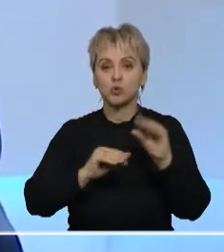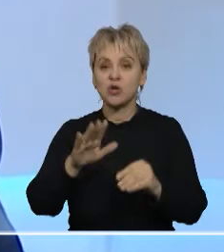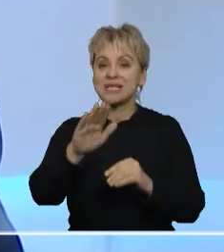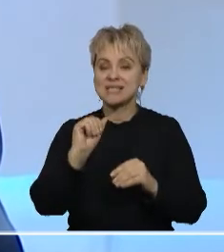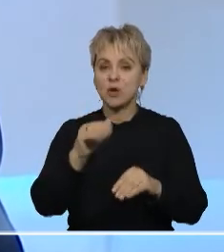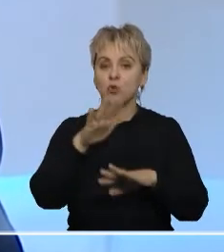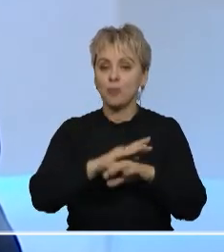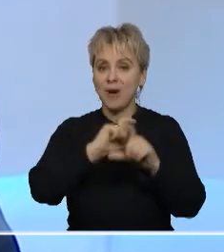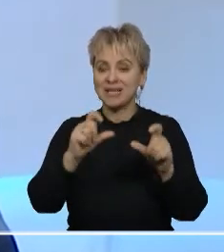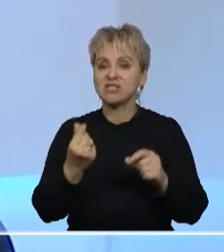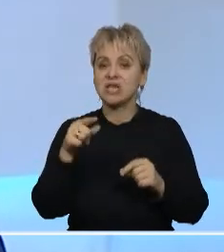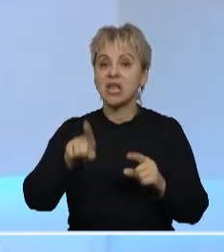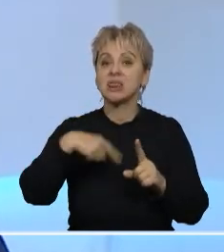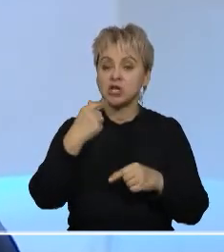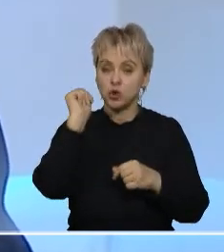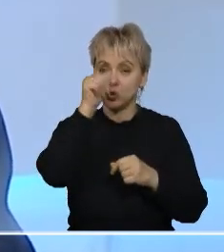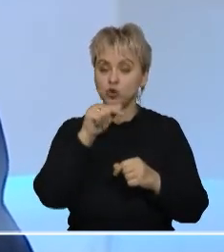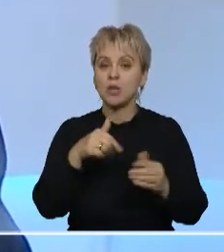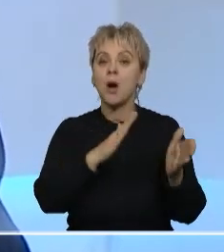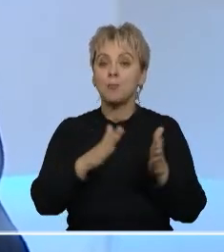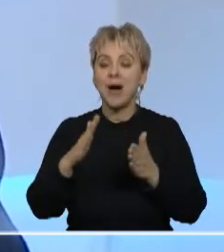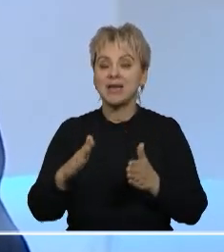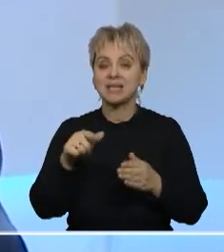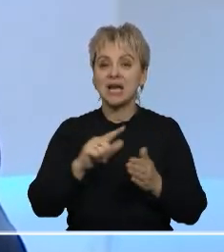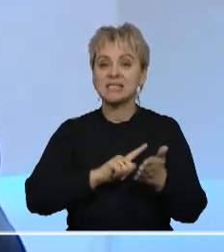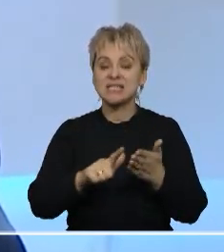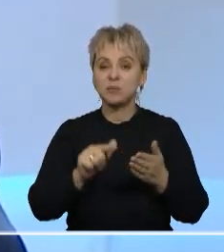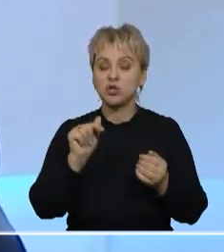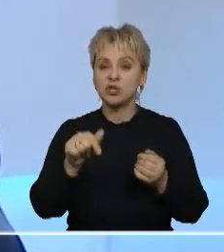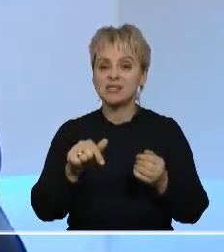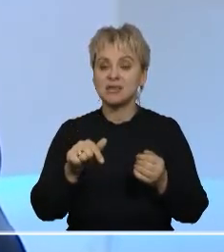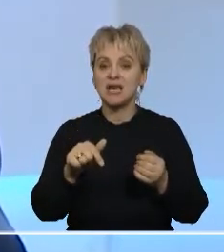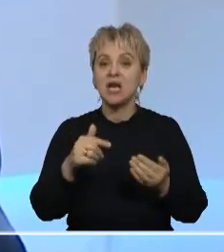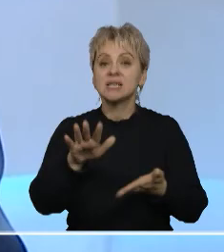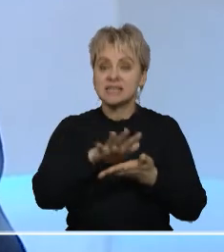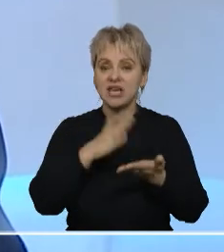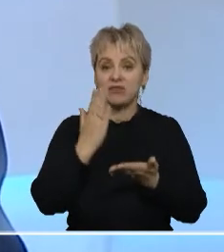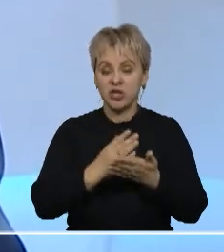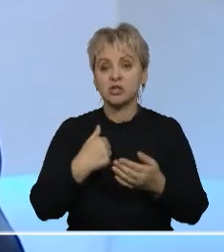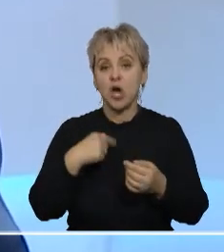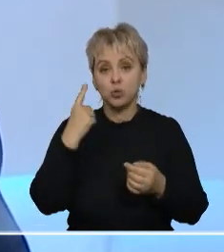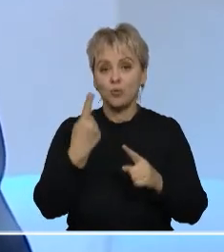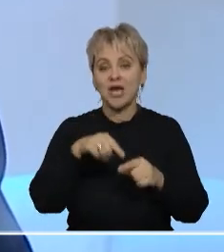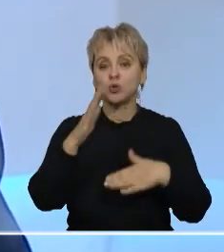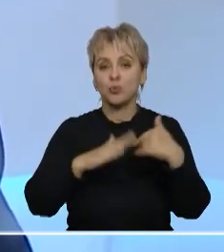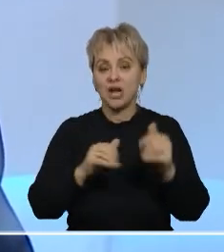заемных банковских средств. А на следующий год у нас порядка 70 заявок на сегодня имеется. Я думаю, мы данную